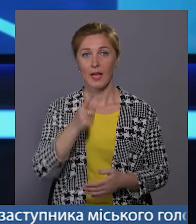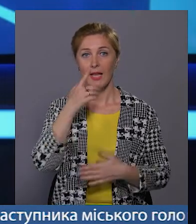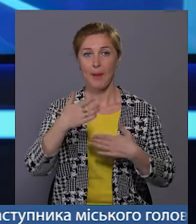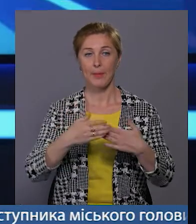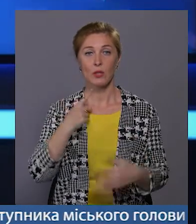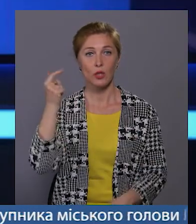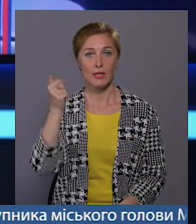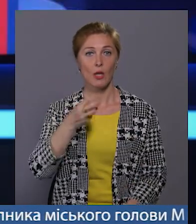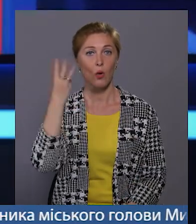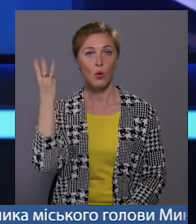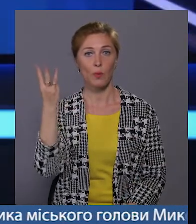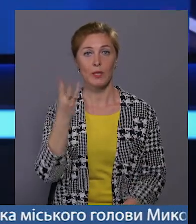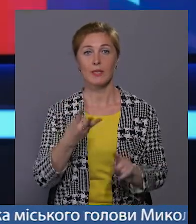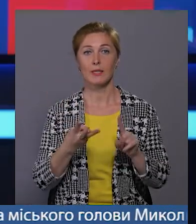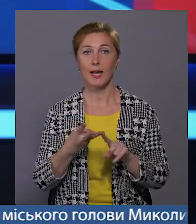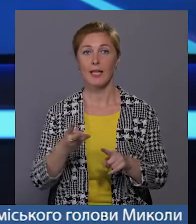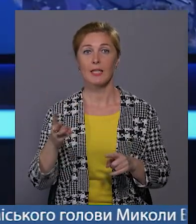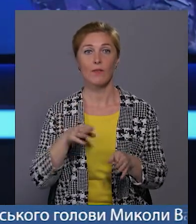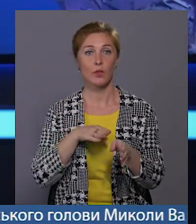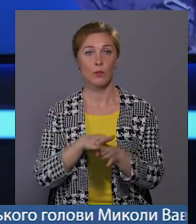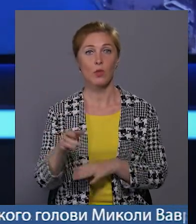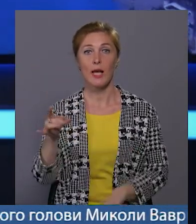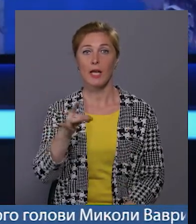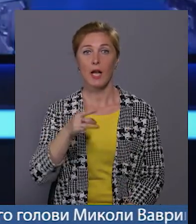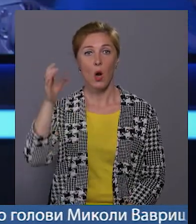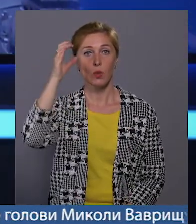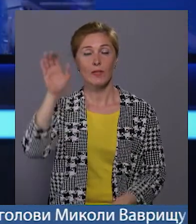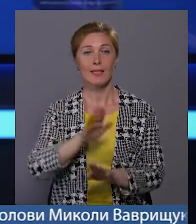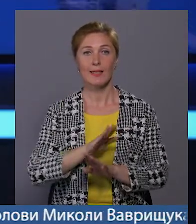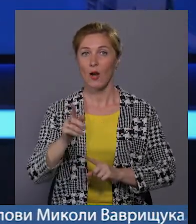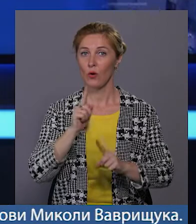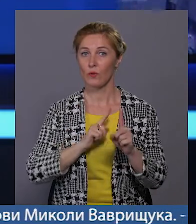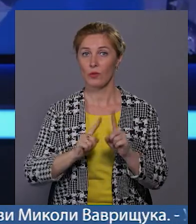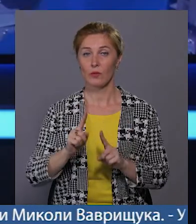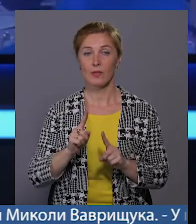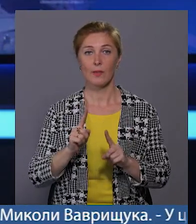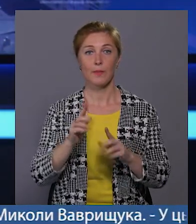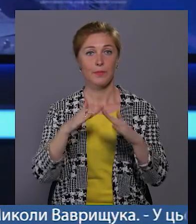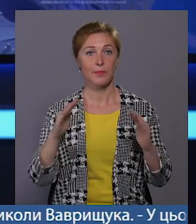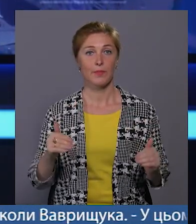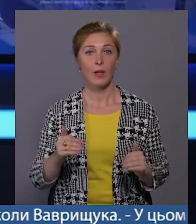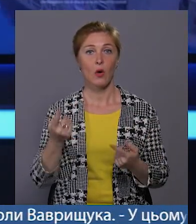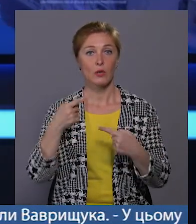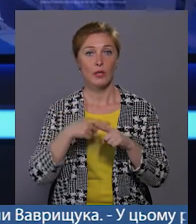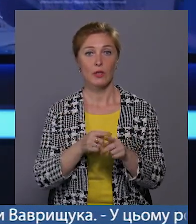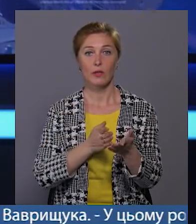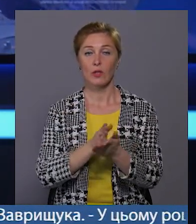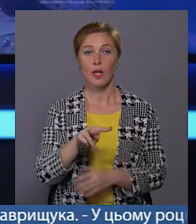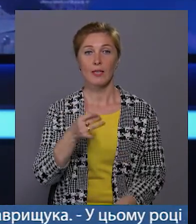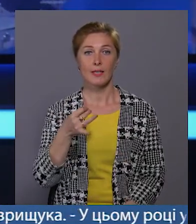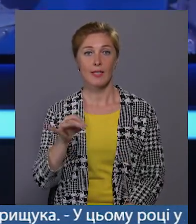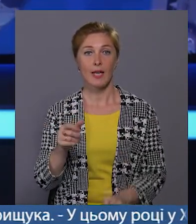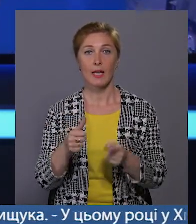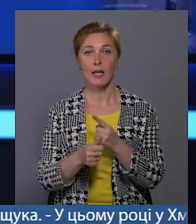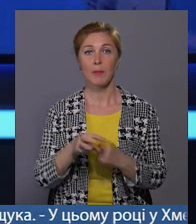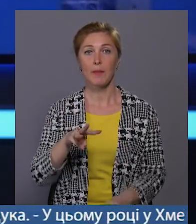Найближчої неділі у Хмельницькому втретє відбудеться регіональна освітня НЕ-конференція «EdCamp». У технологічному багатопрофільному ліцеї